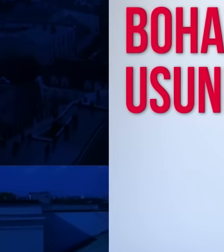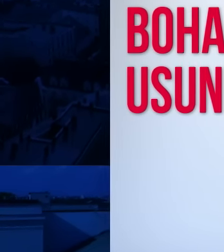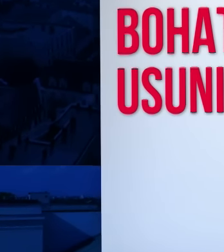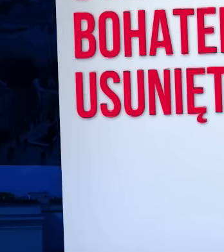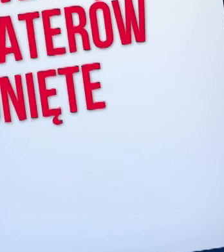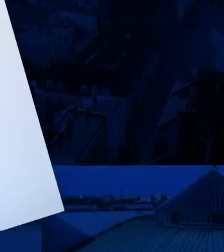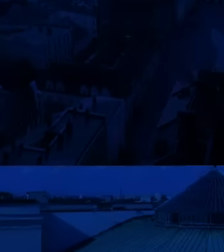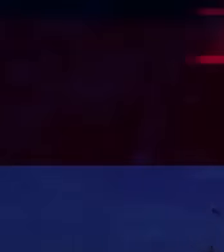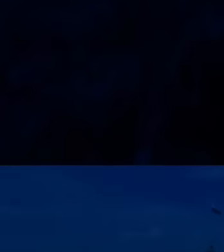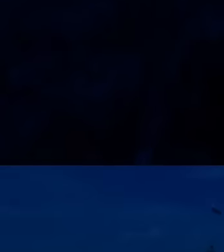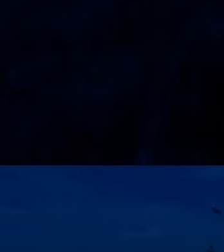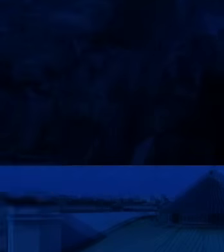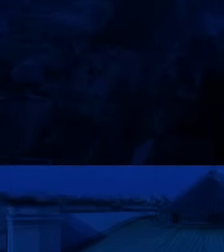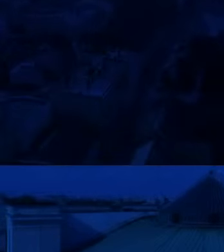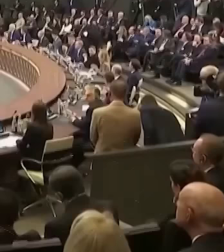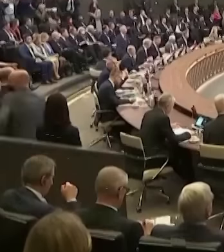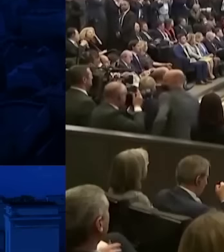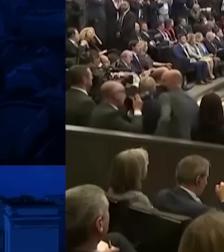Witolda Pileckiego.